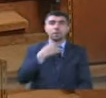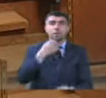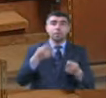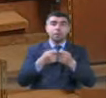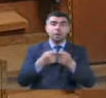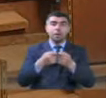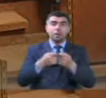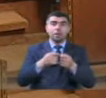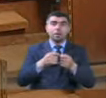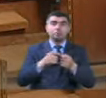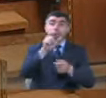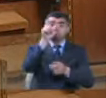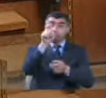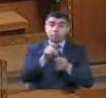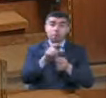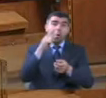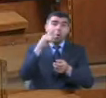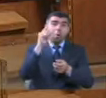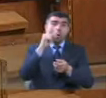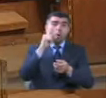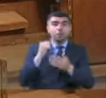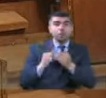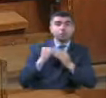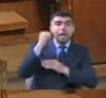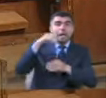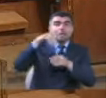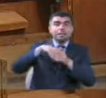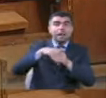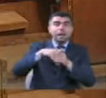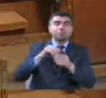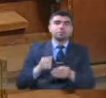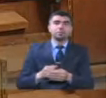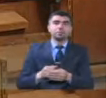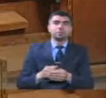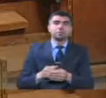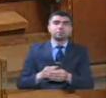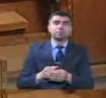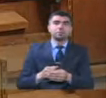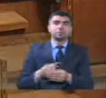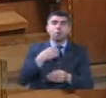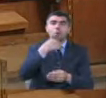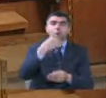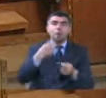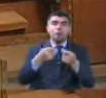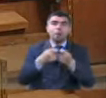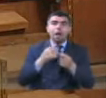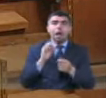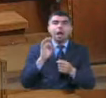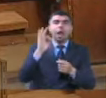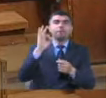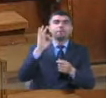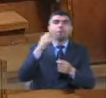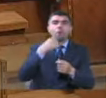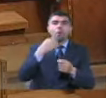الحاجة ملي نجح قلت ليه إلا حلفتي من فما ما غنعاودوش هذيك الدائرة